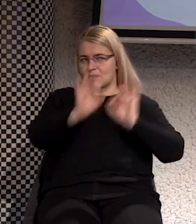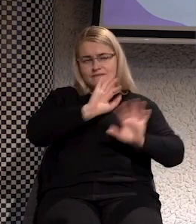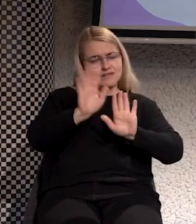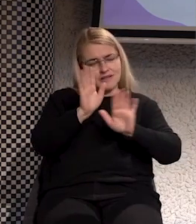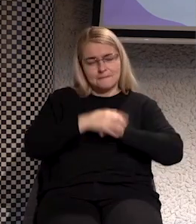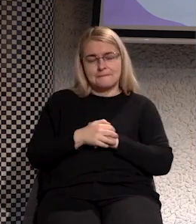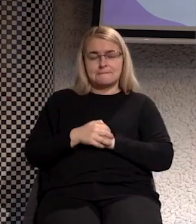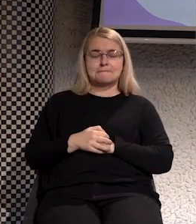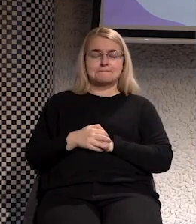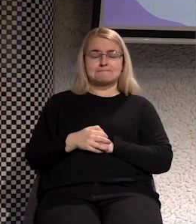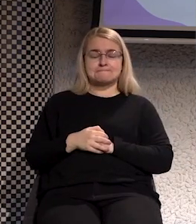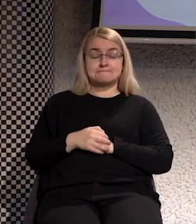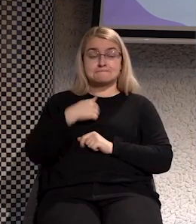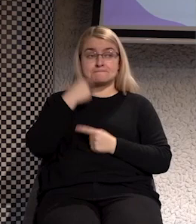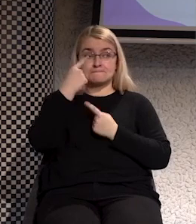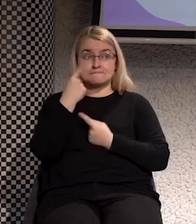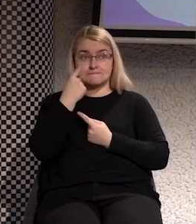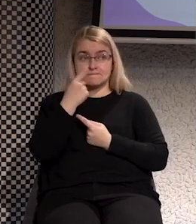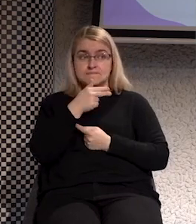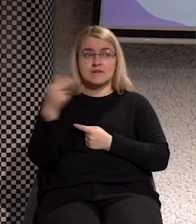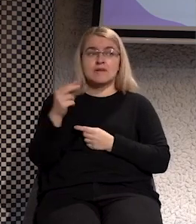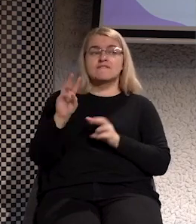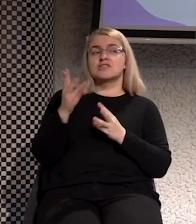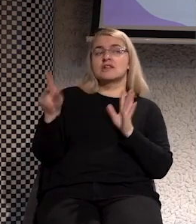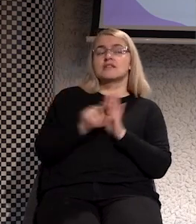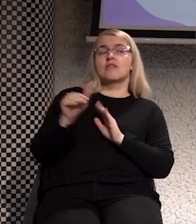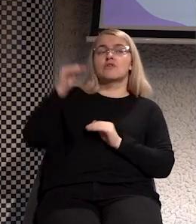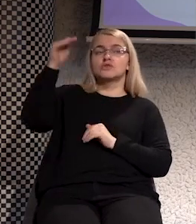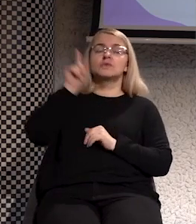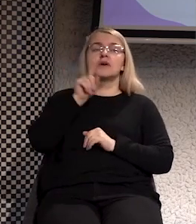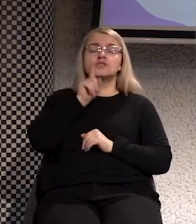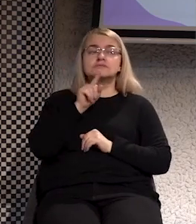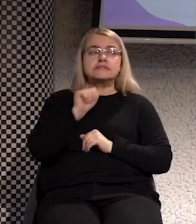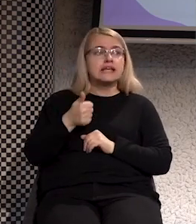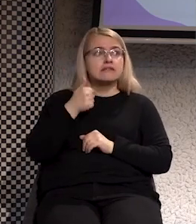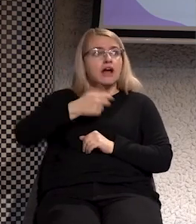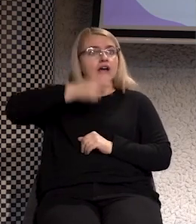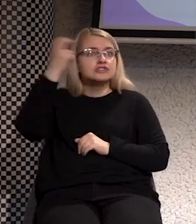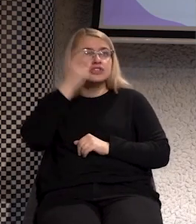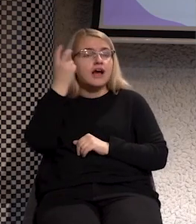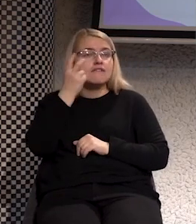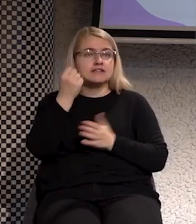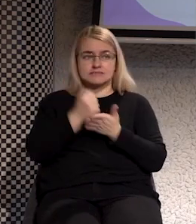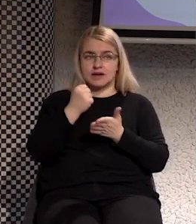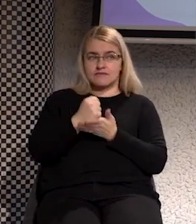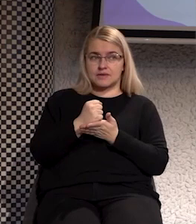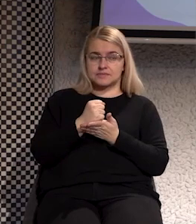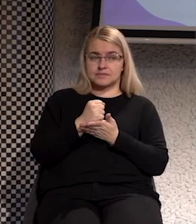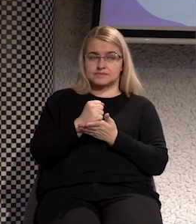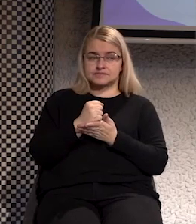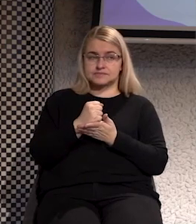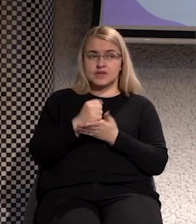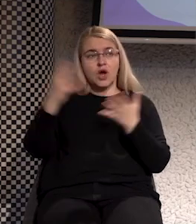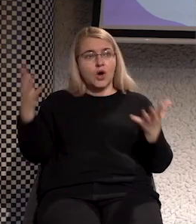Mam też taką refleksję, że jeszcze słowo o tych warsztatach dla dorosłych mężczyzn, że to jest jedna w ogóle z odkrywczych dla mnie rekomendacji z raportu.